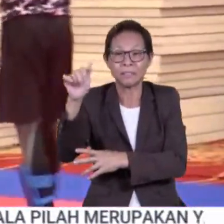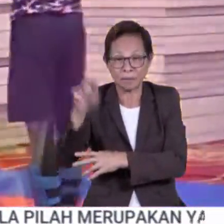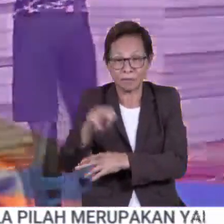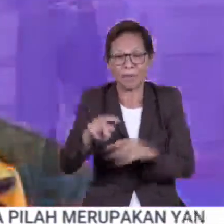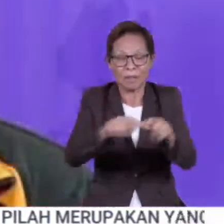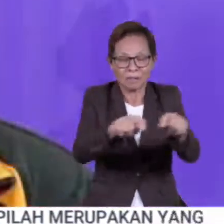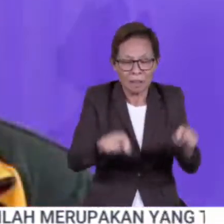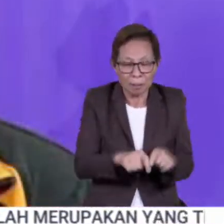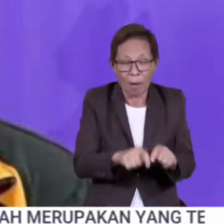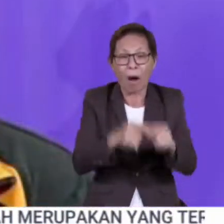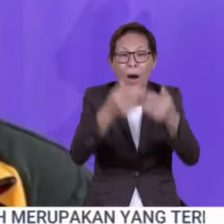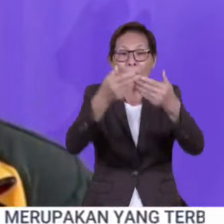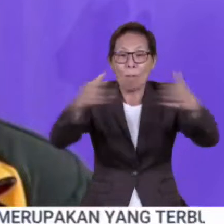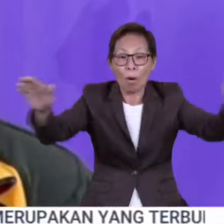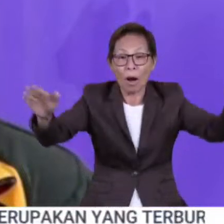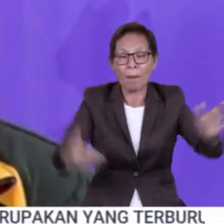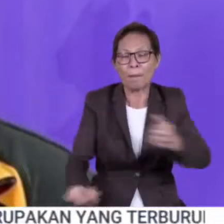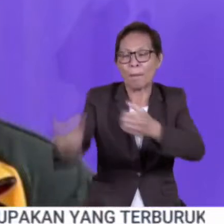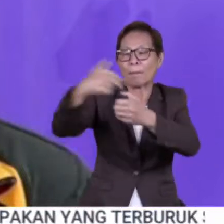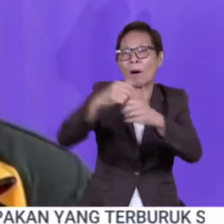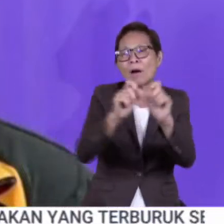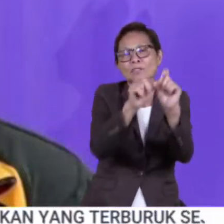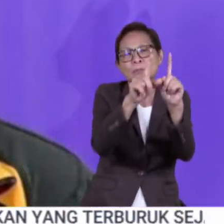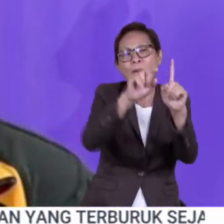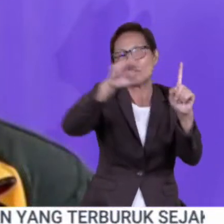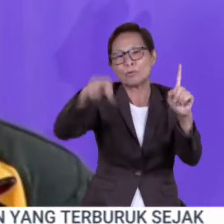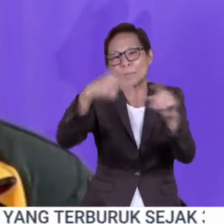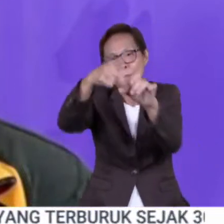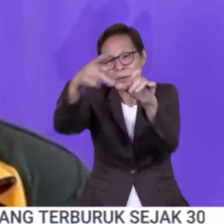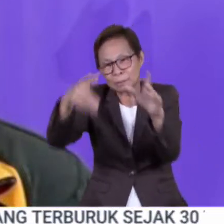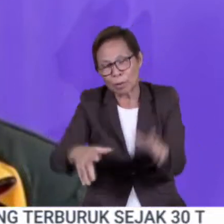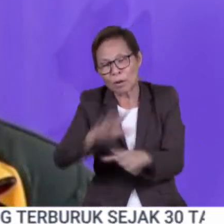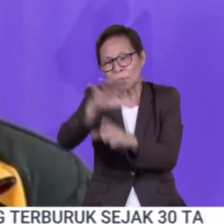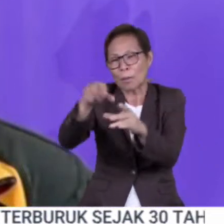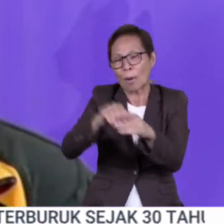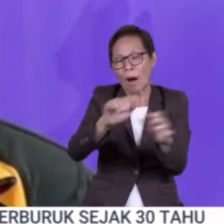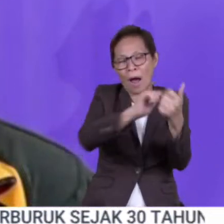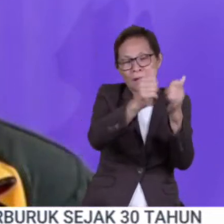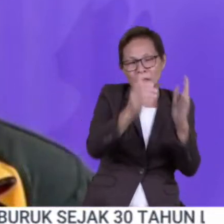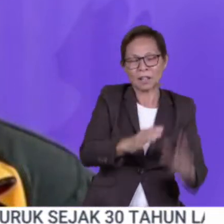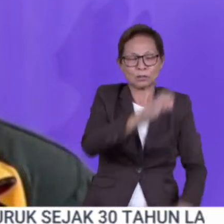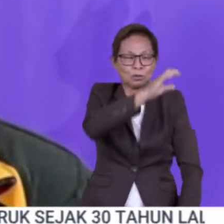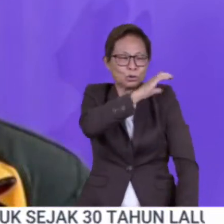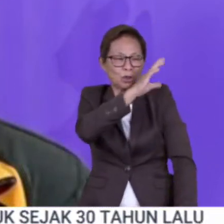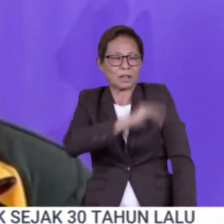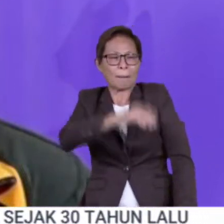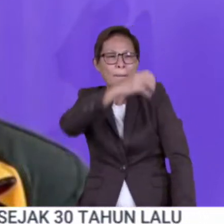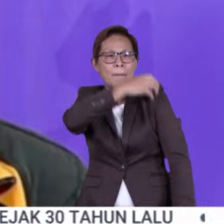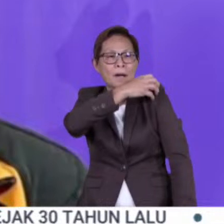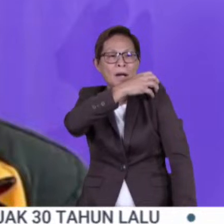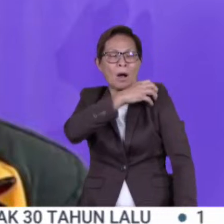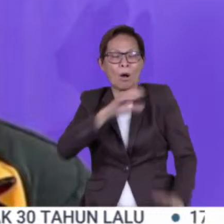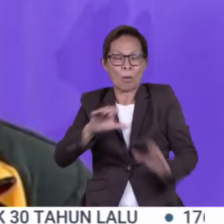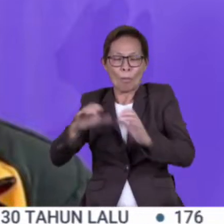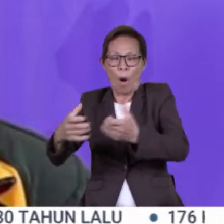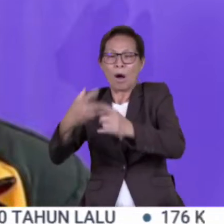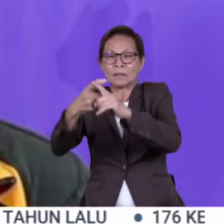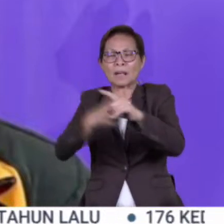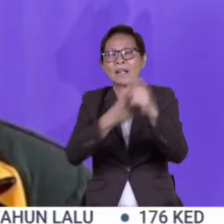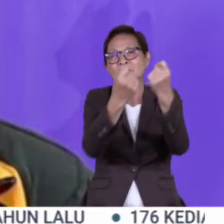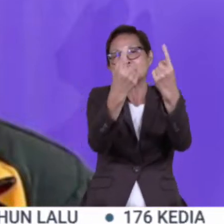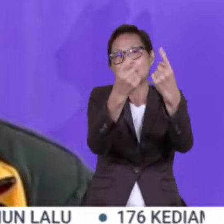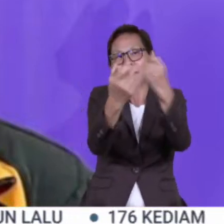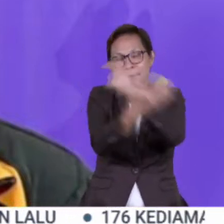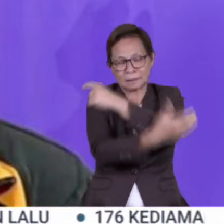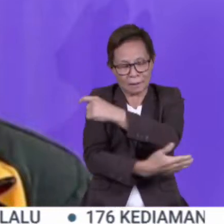upacara pembukaan dengan penyertaan lebih 11,000 peserta termasuk atlet, jurulatih dan pegawai pasukan daripada 11